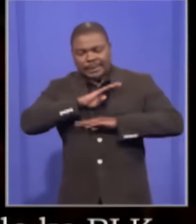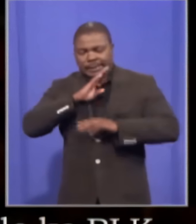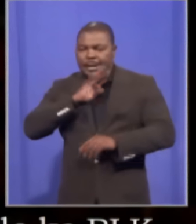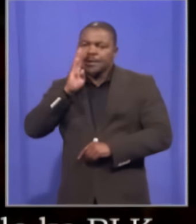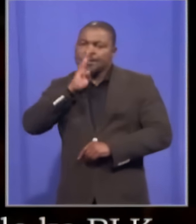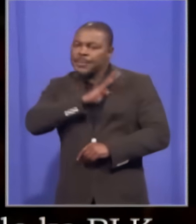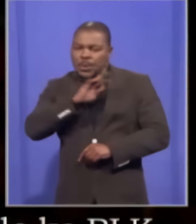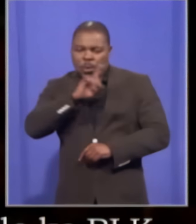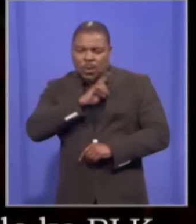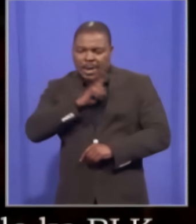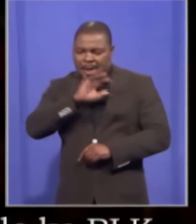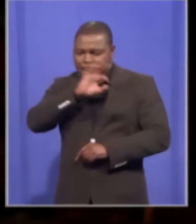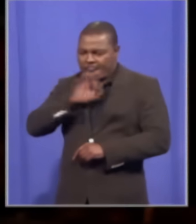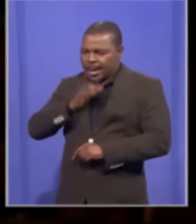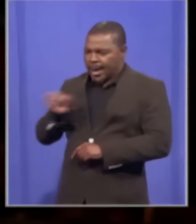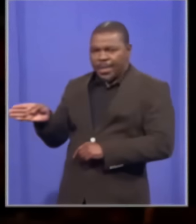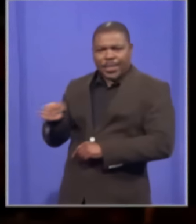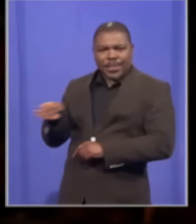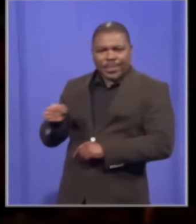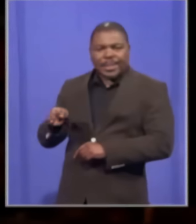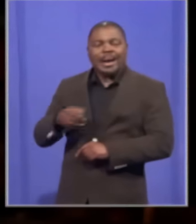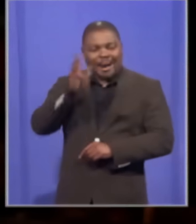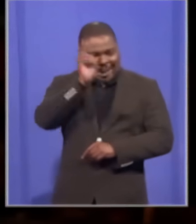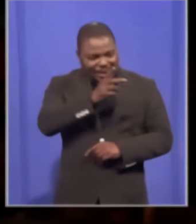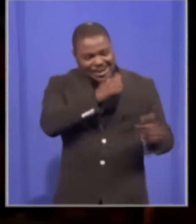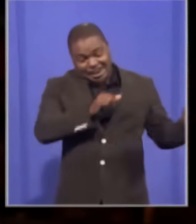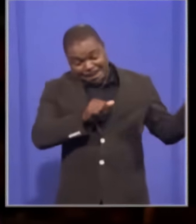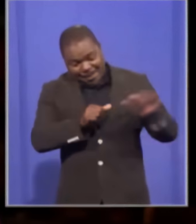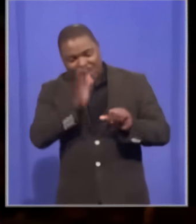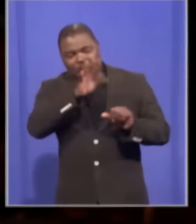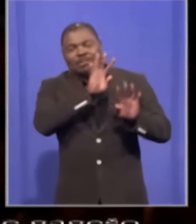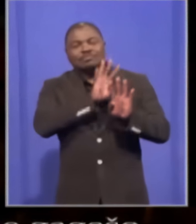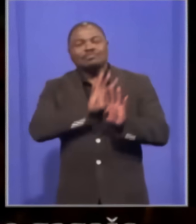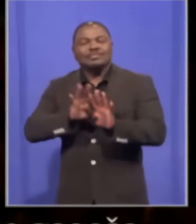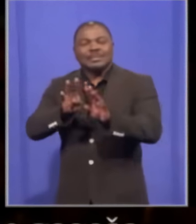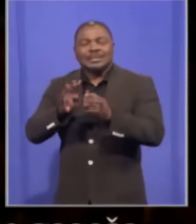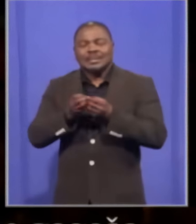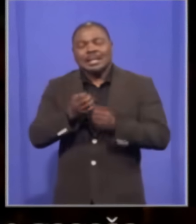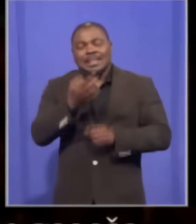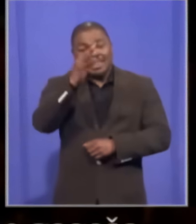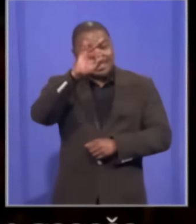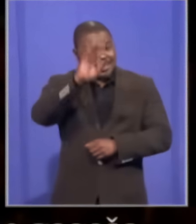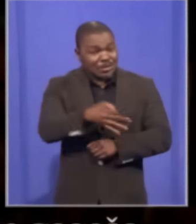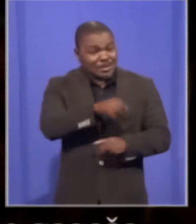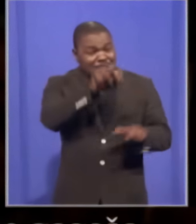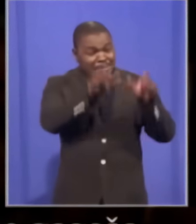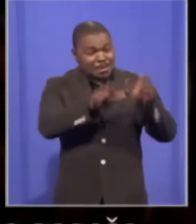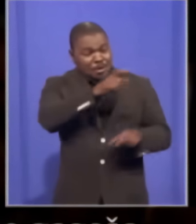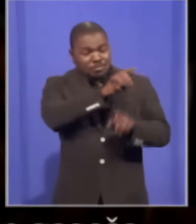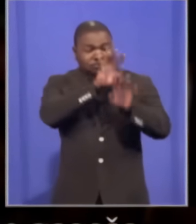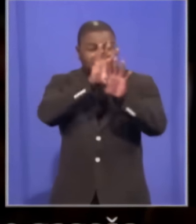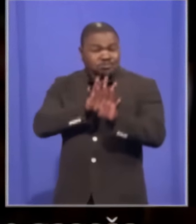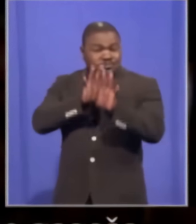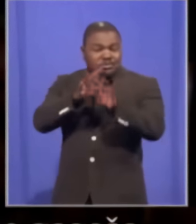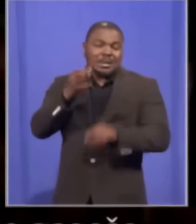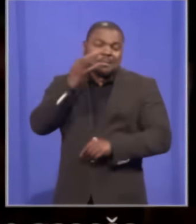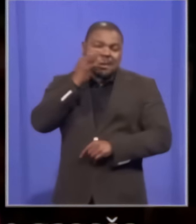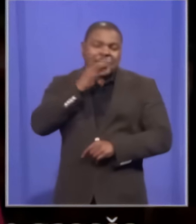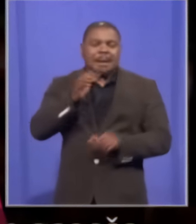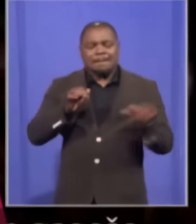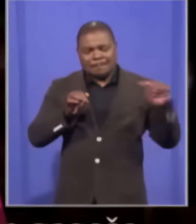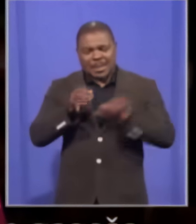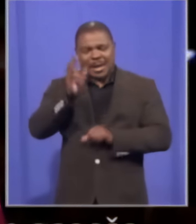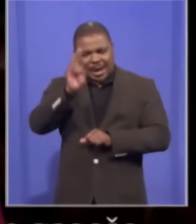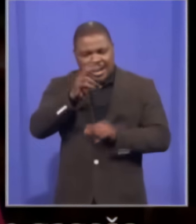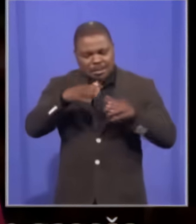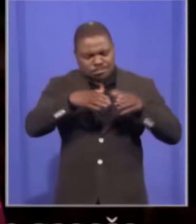ka gore a ba khumana Meyara ba sa tlo boya ka makatana mine medikete tše tharo tše di bego di le gona ba rile ba ile oketšega e be